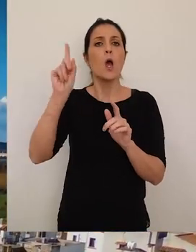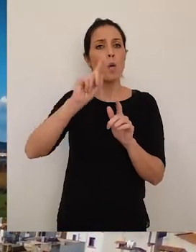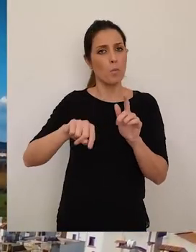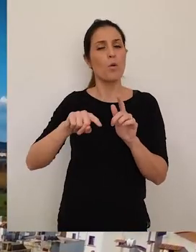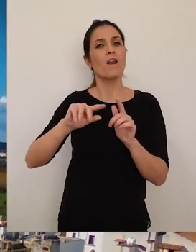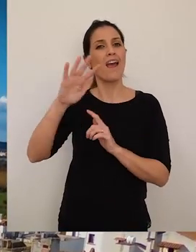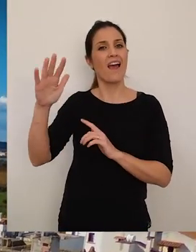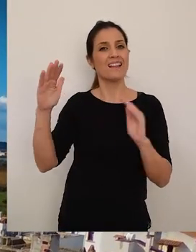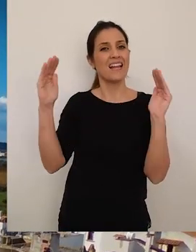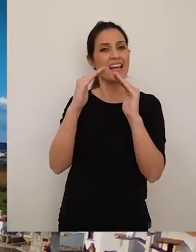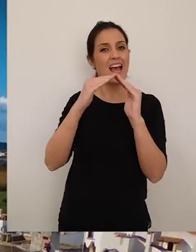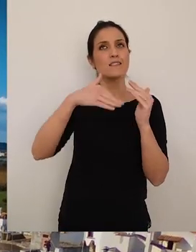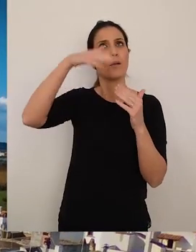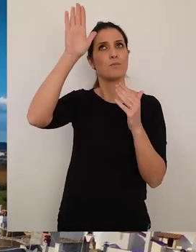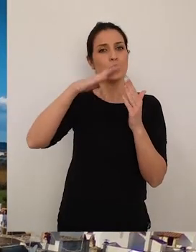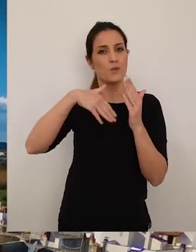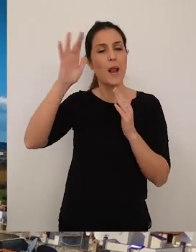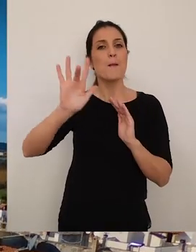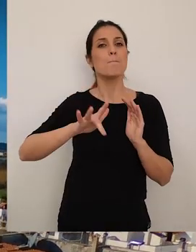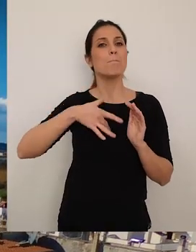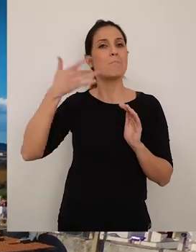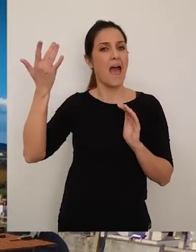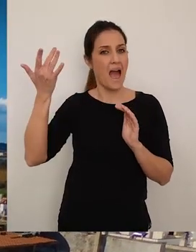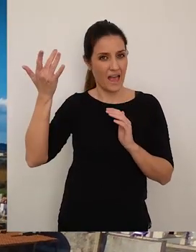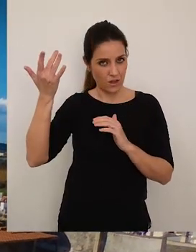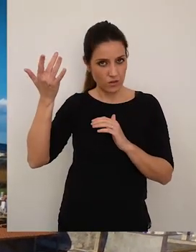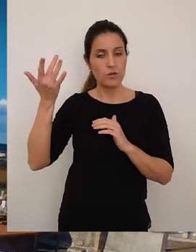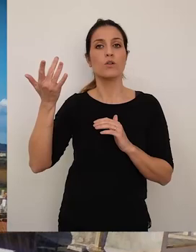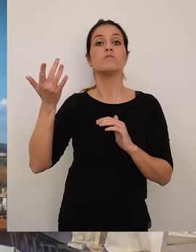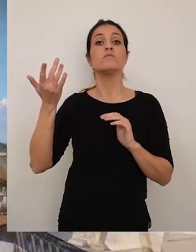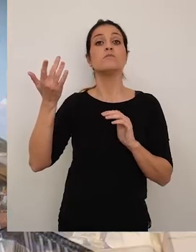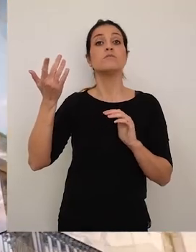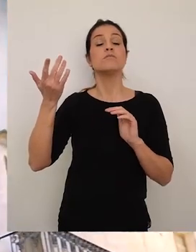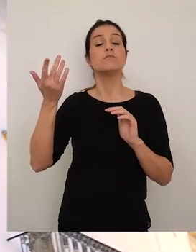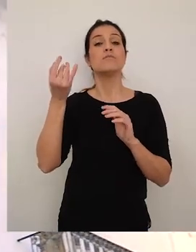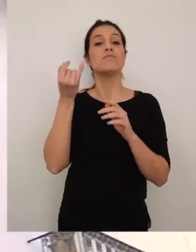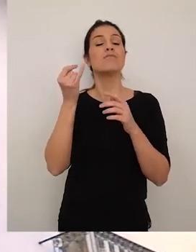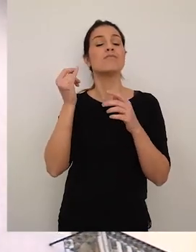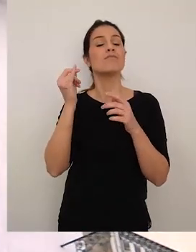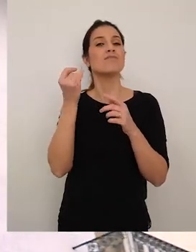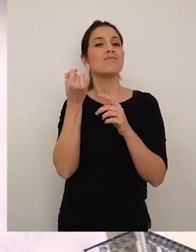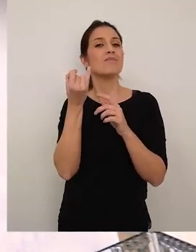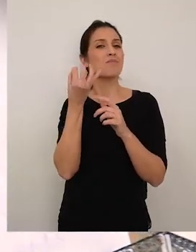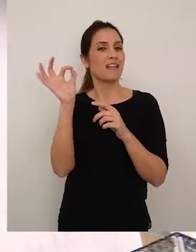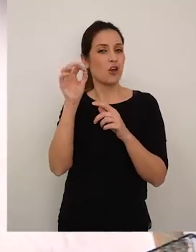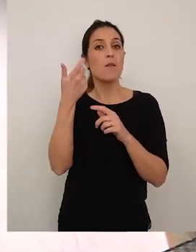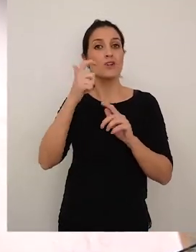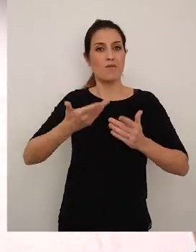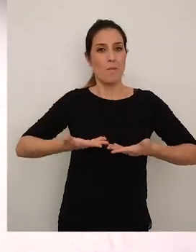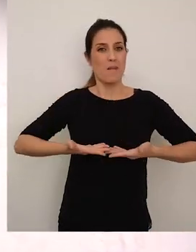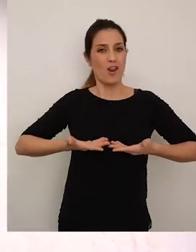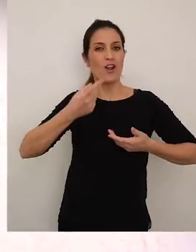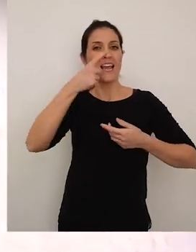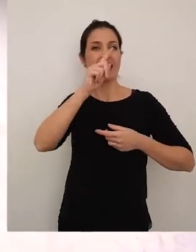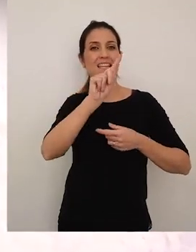pregevoli abitazioni pitturate con il bianco candido della calce e caratterizzate da balconi e finestre rinascimentali.